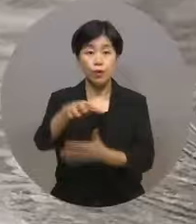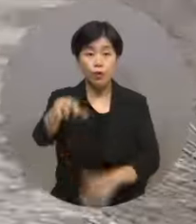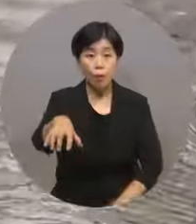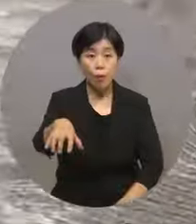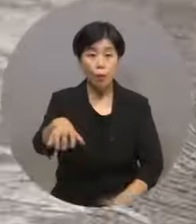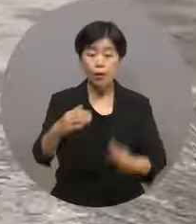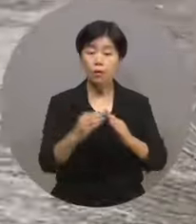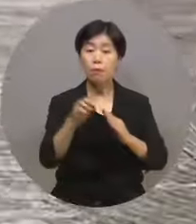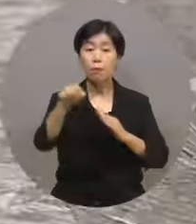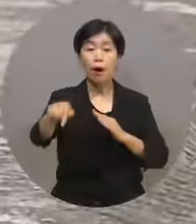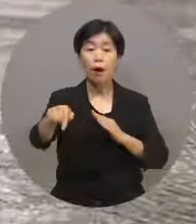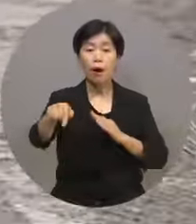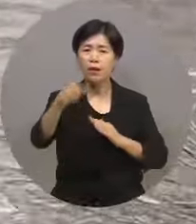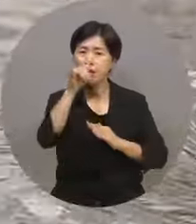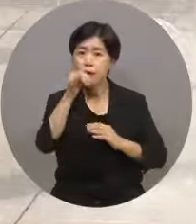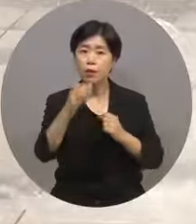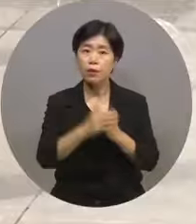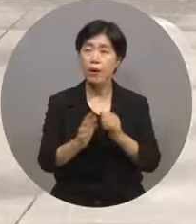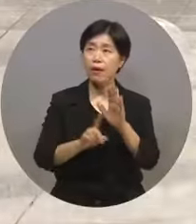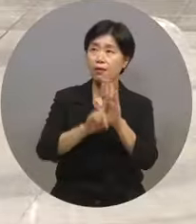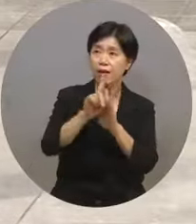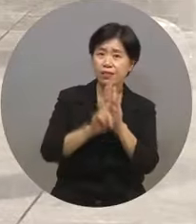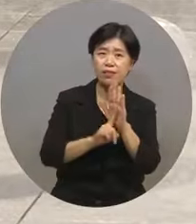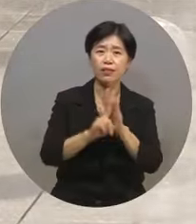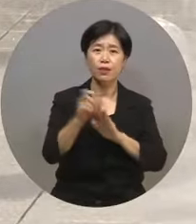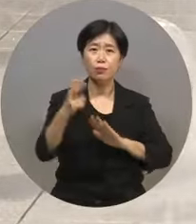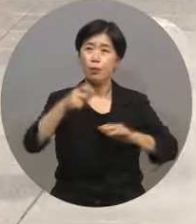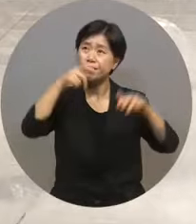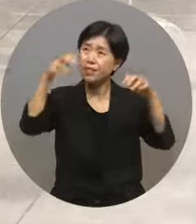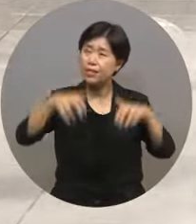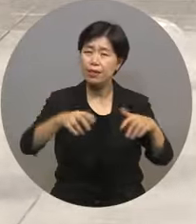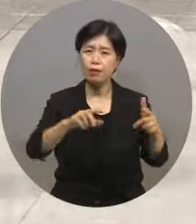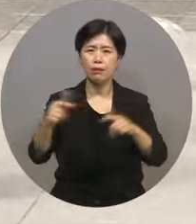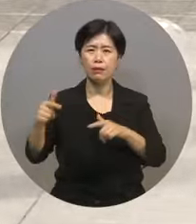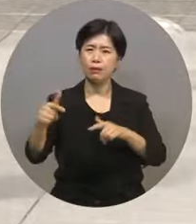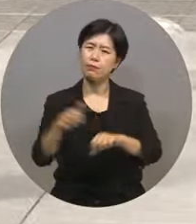야외의 위치에 있어 날씨와 기후 변화에 예민한